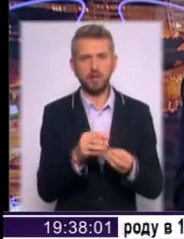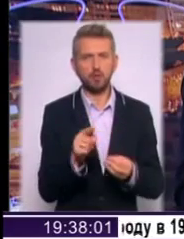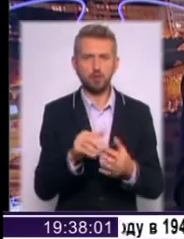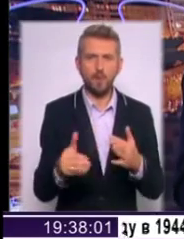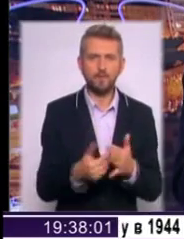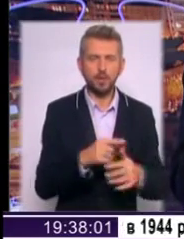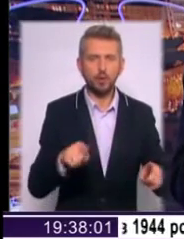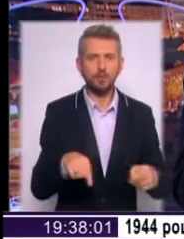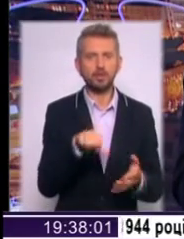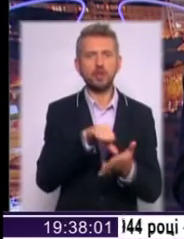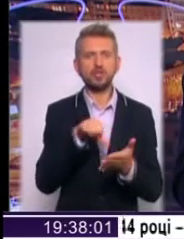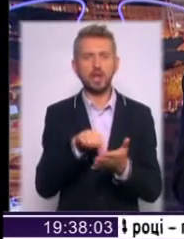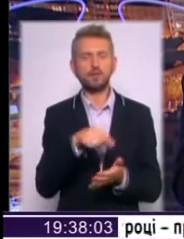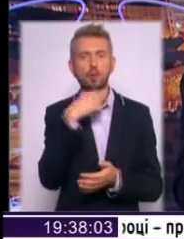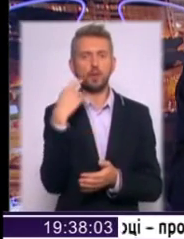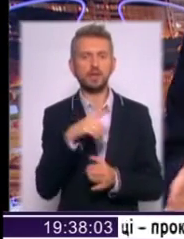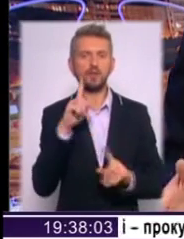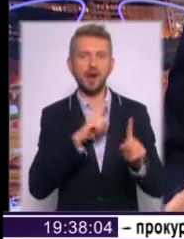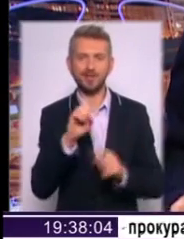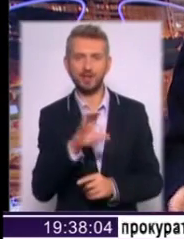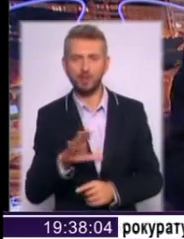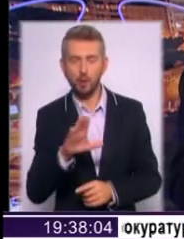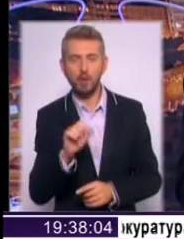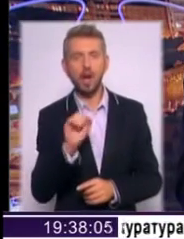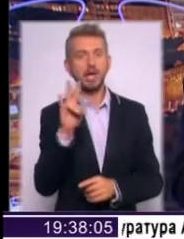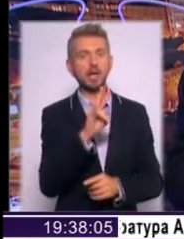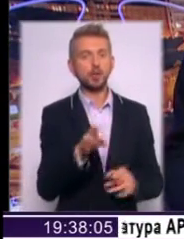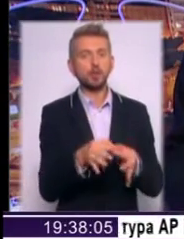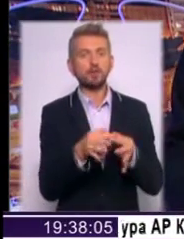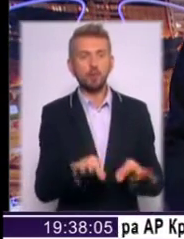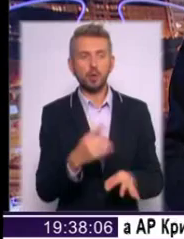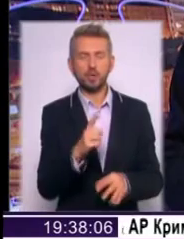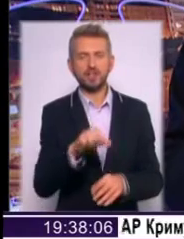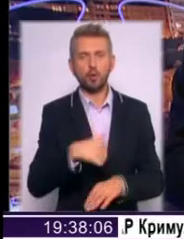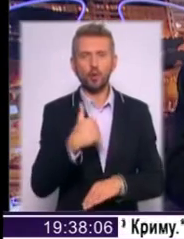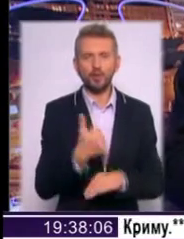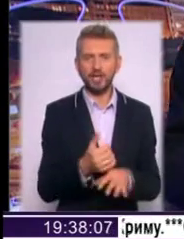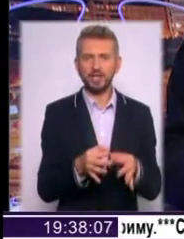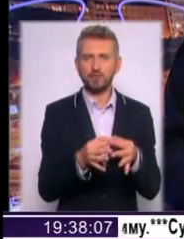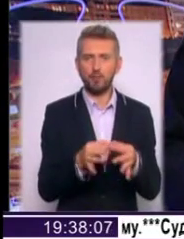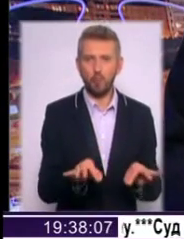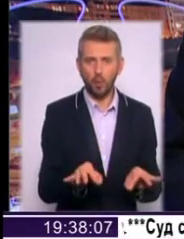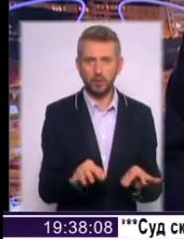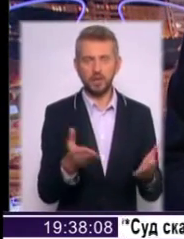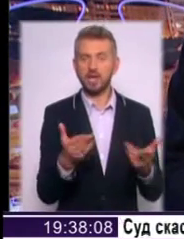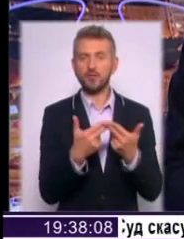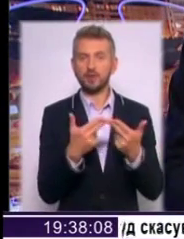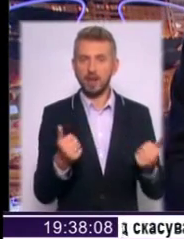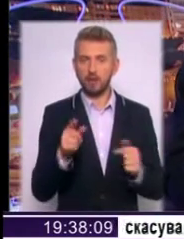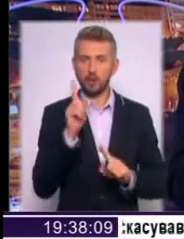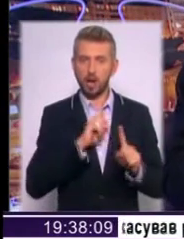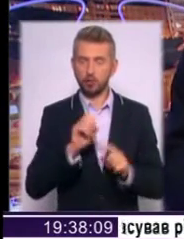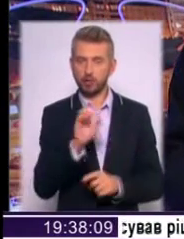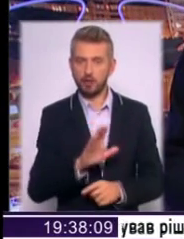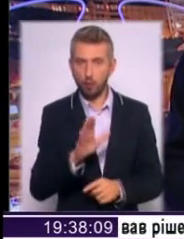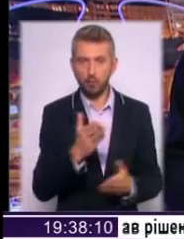членство Росії, наприклад, у Раді Європи. А релігійні свободи – це одні з головних свобод, які визнаються Радою Європи, які